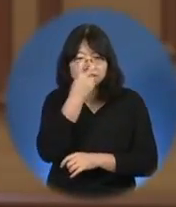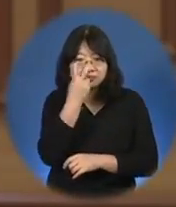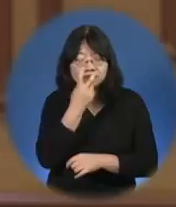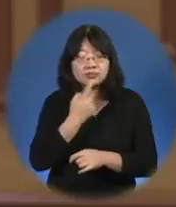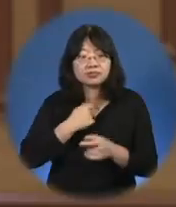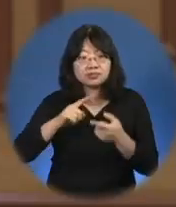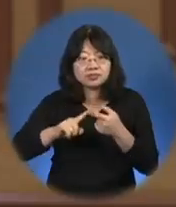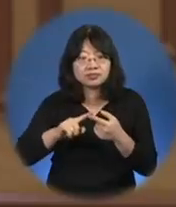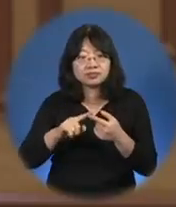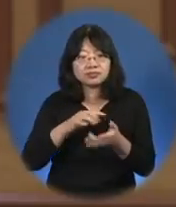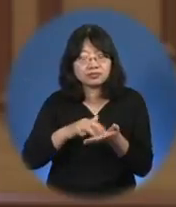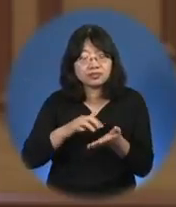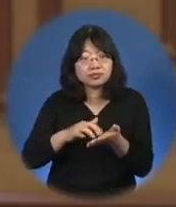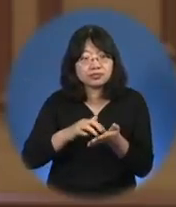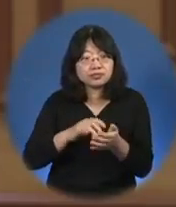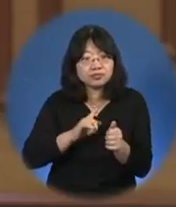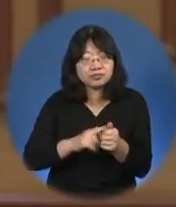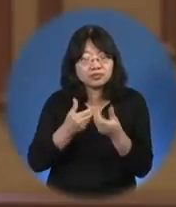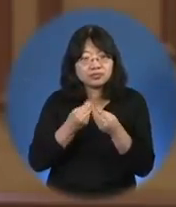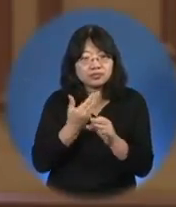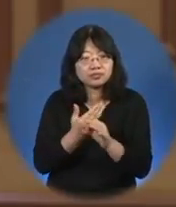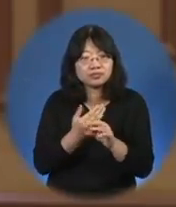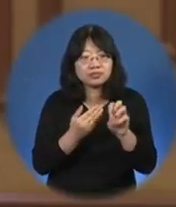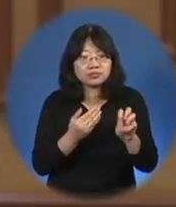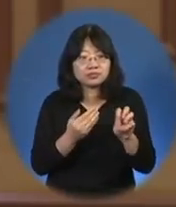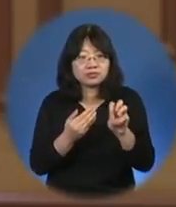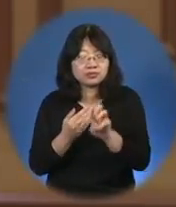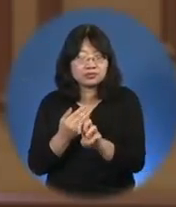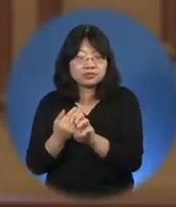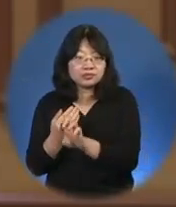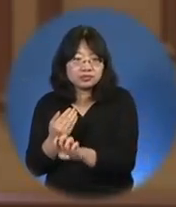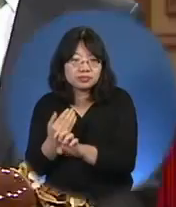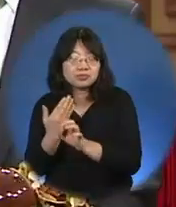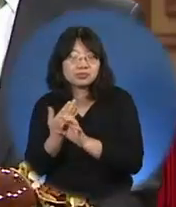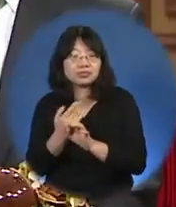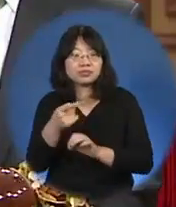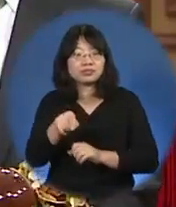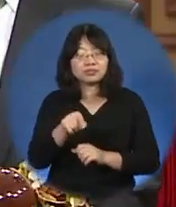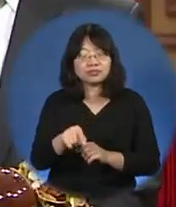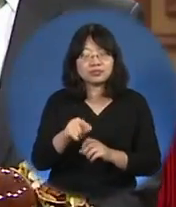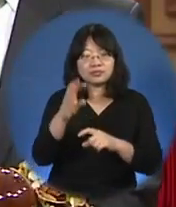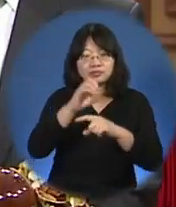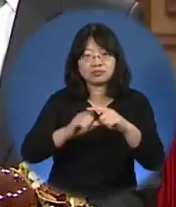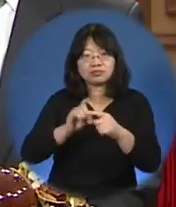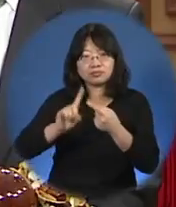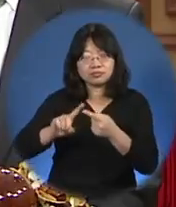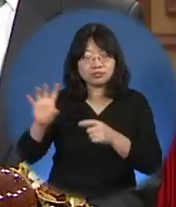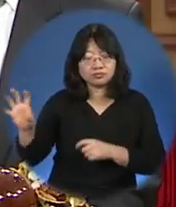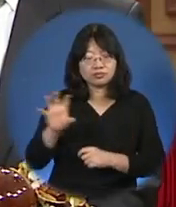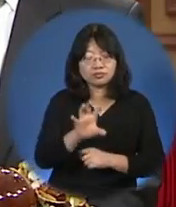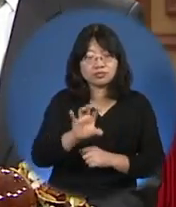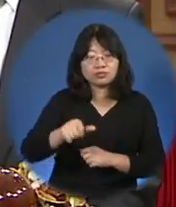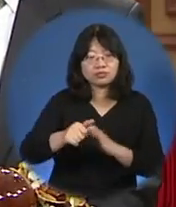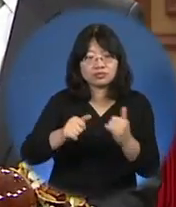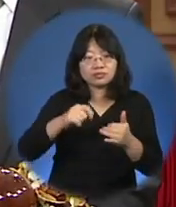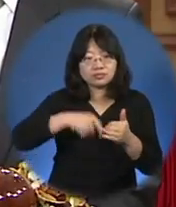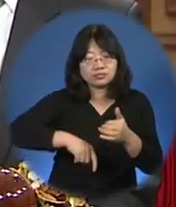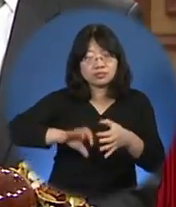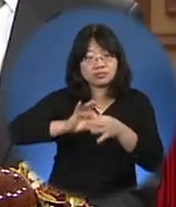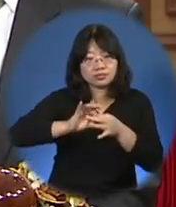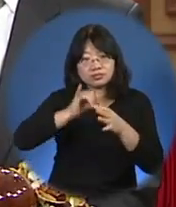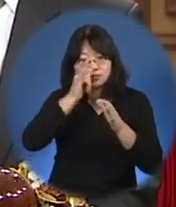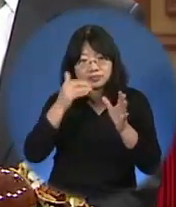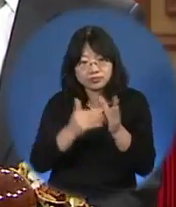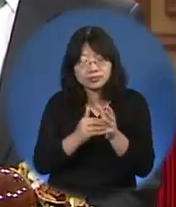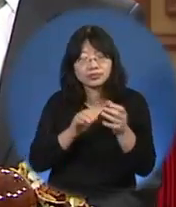했던 거기에 나온 그 숫자 뭐 네. 예를 들어서 뭐 30, 30, 40이라면 네. 그 퍼센테이지 그대로 500명 안에 들어간 겁니까?